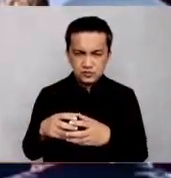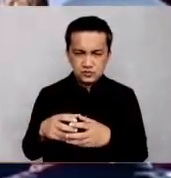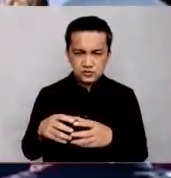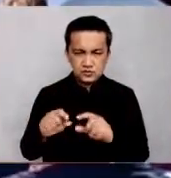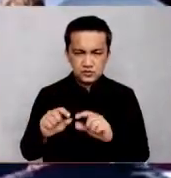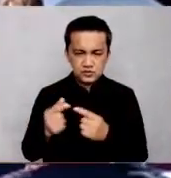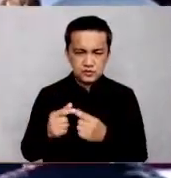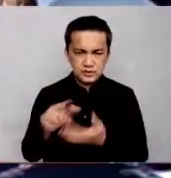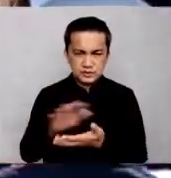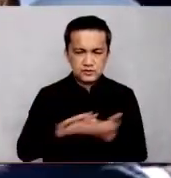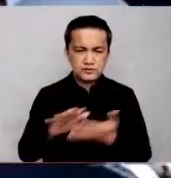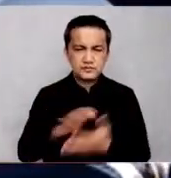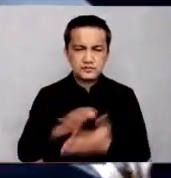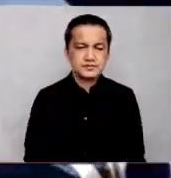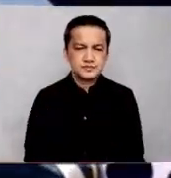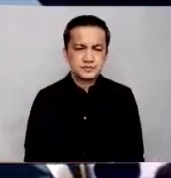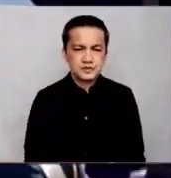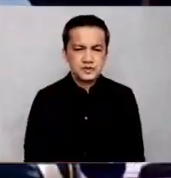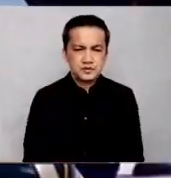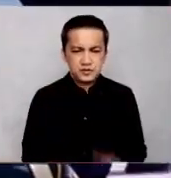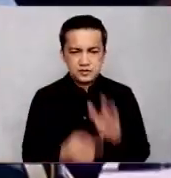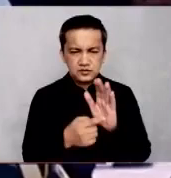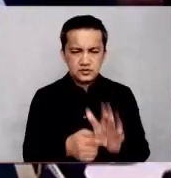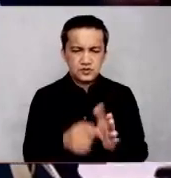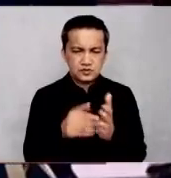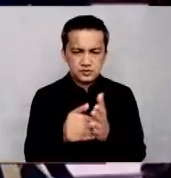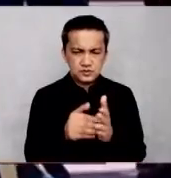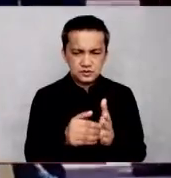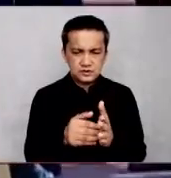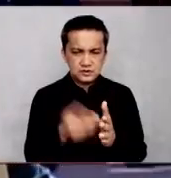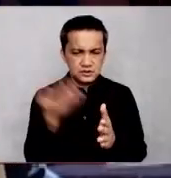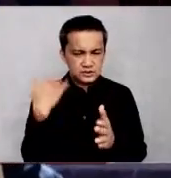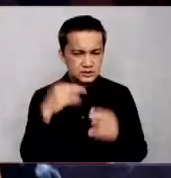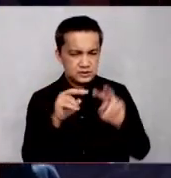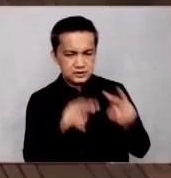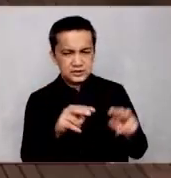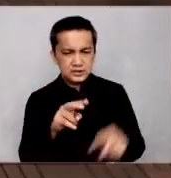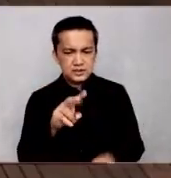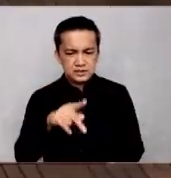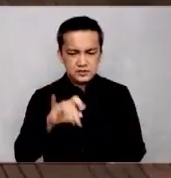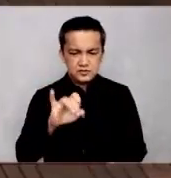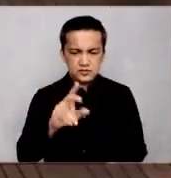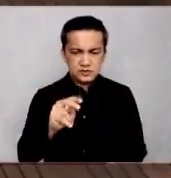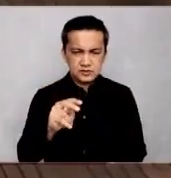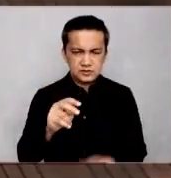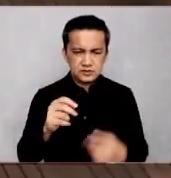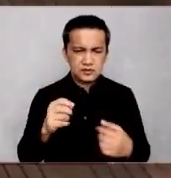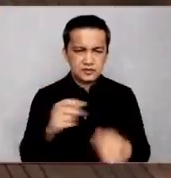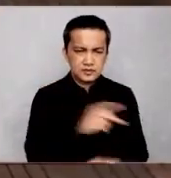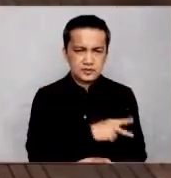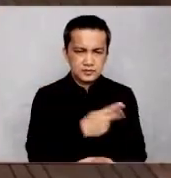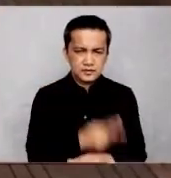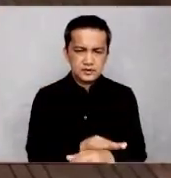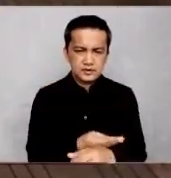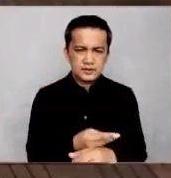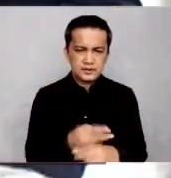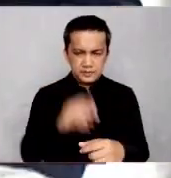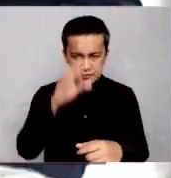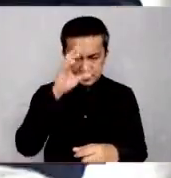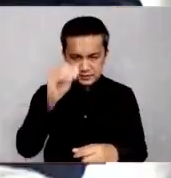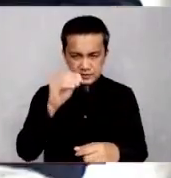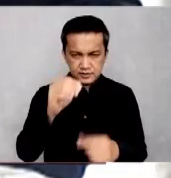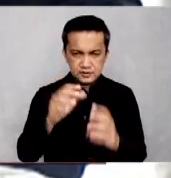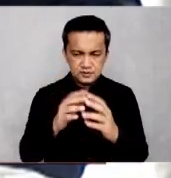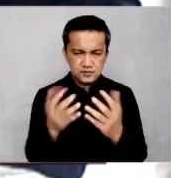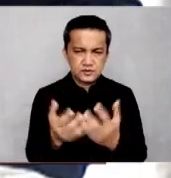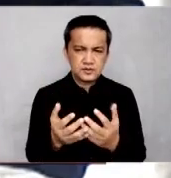na ng weakness. Dati kasi ang tingin natin kay Vladimir Putin ay one of the most powerful men in the world. Pero